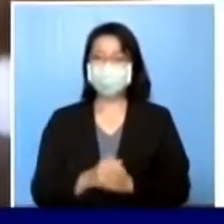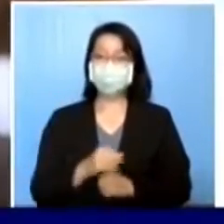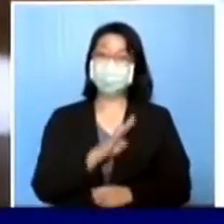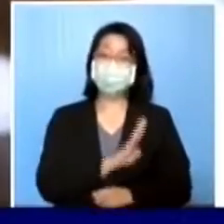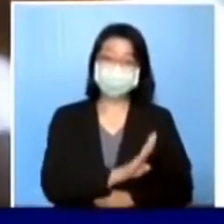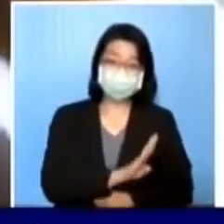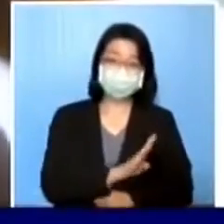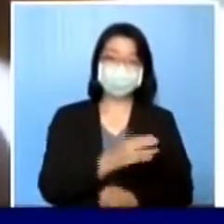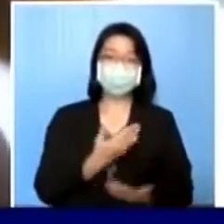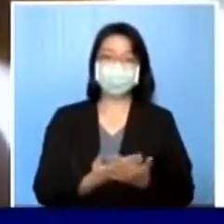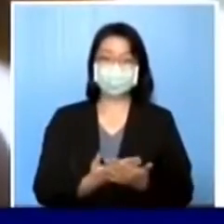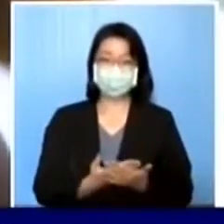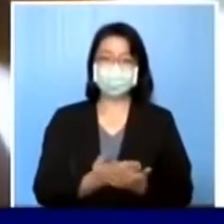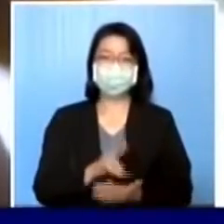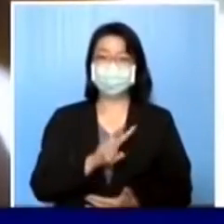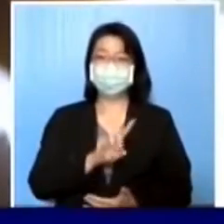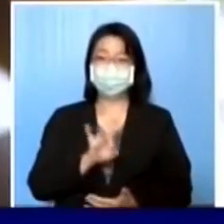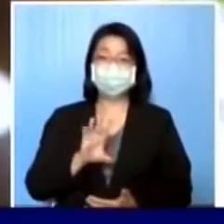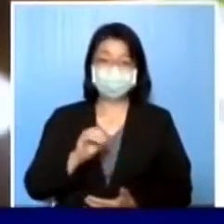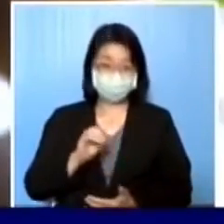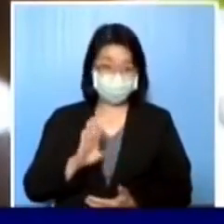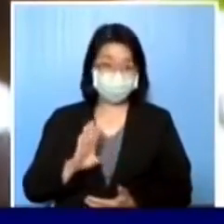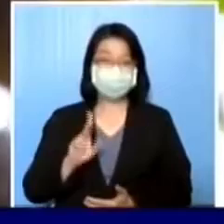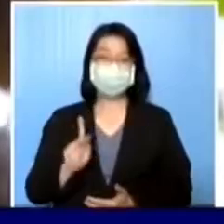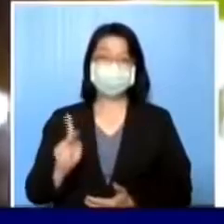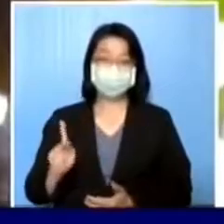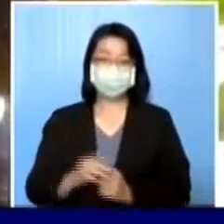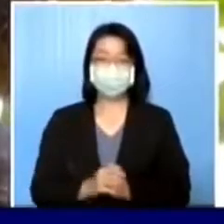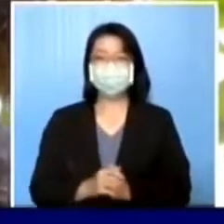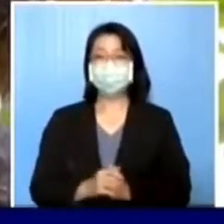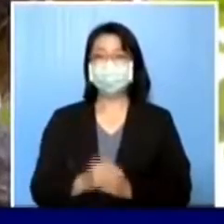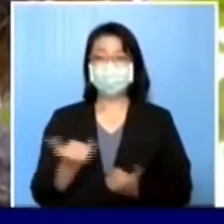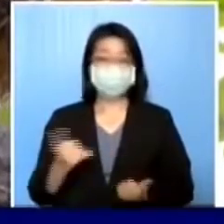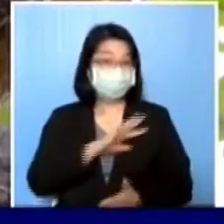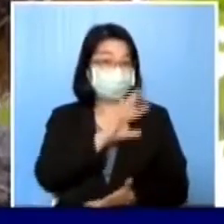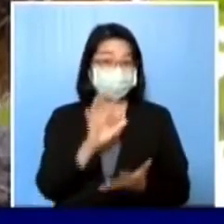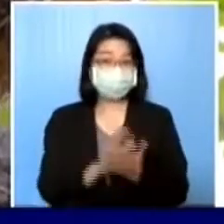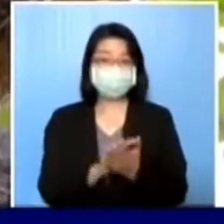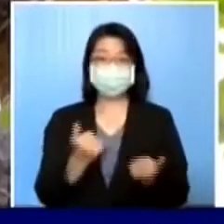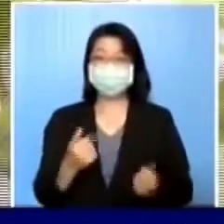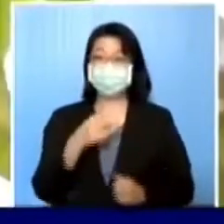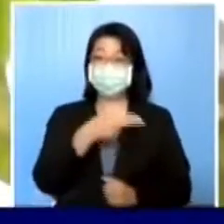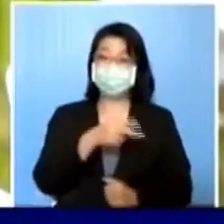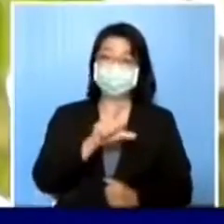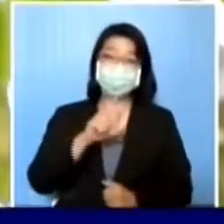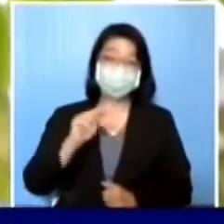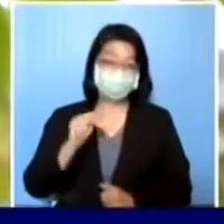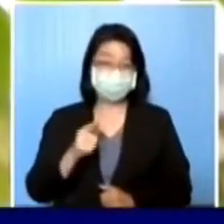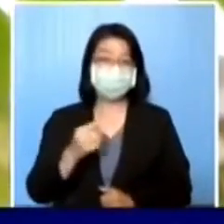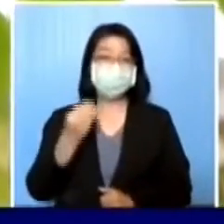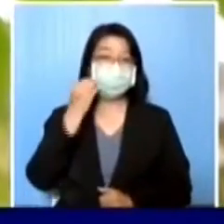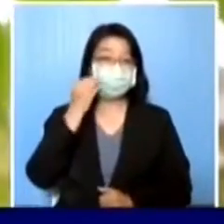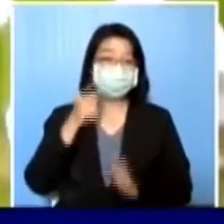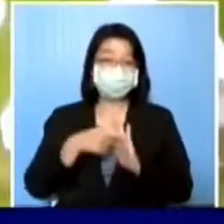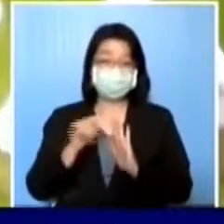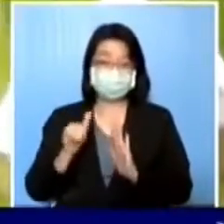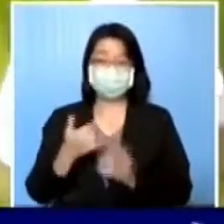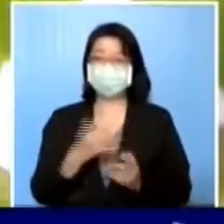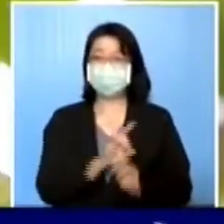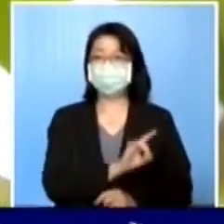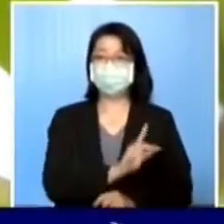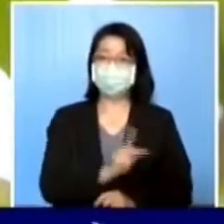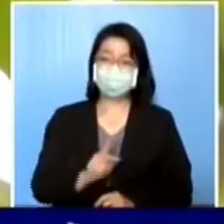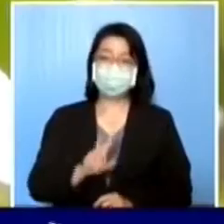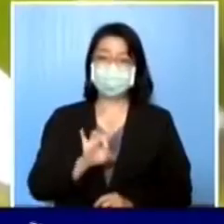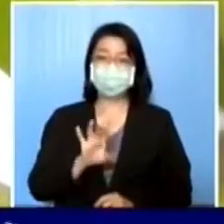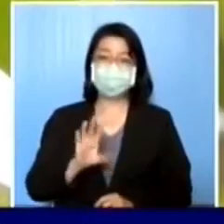ด B ราคากิโลกรัมละ150บาทส่วนพันหลงบ้านแยงกิโลกรัมละ220บาทปีหนึ่งให้ผ